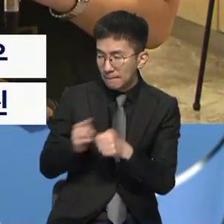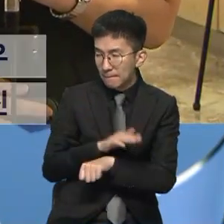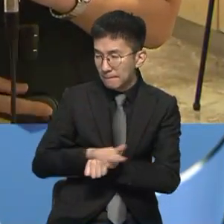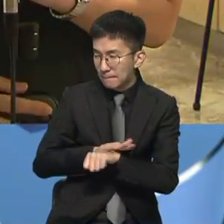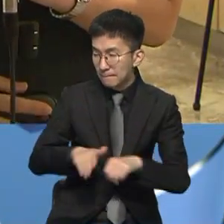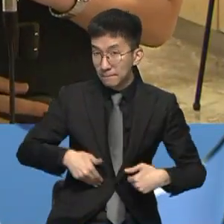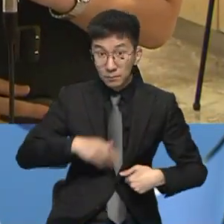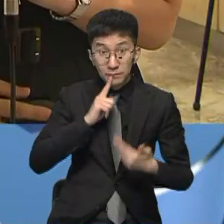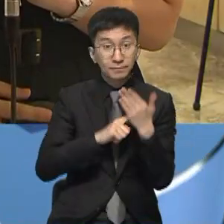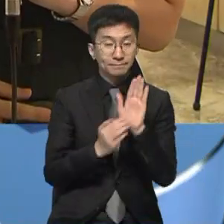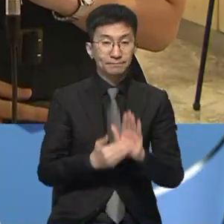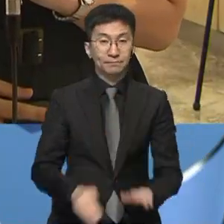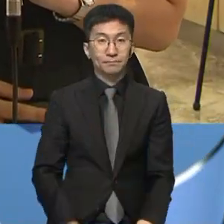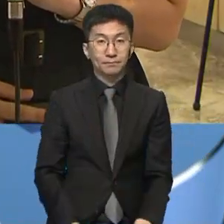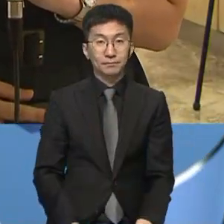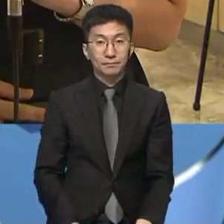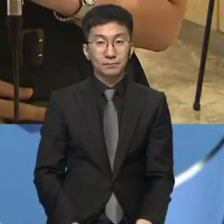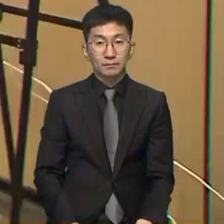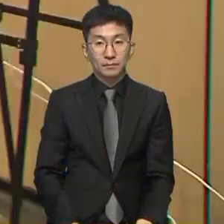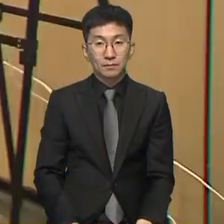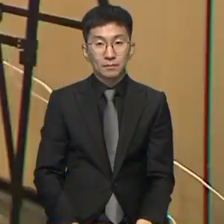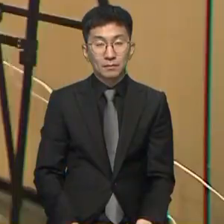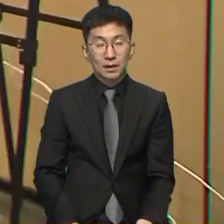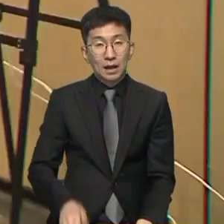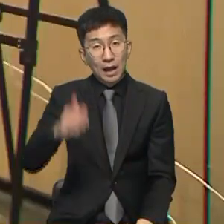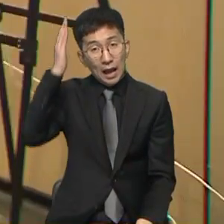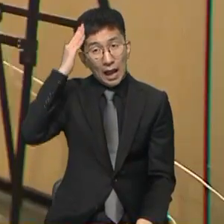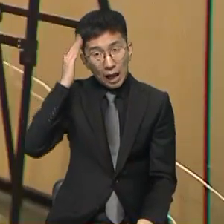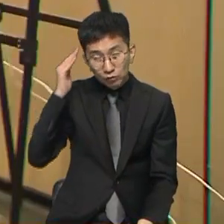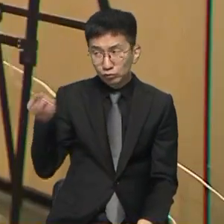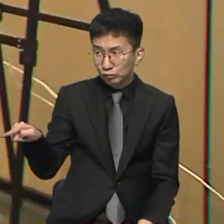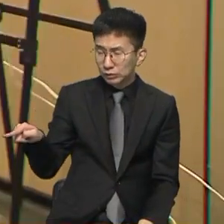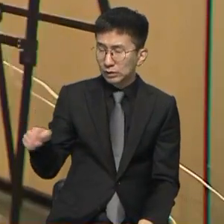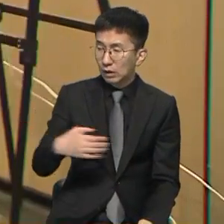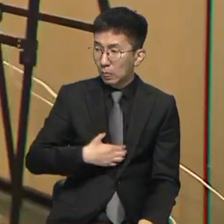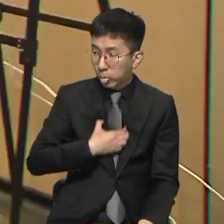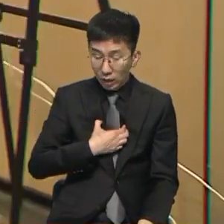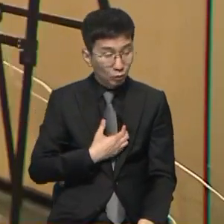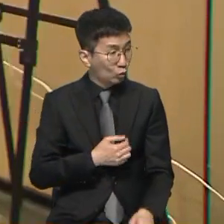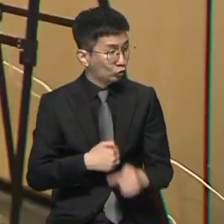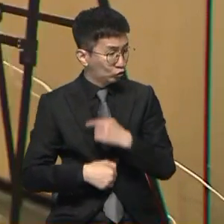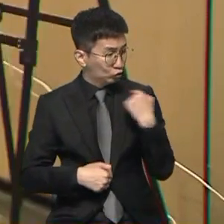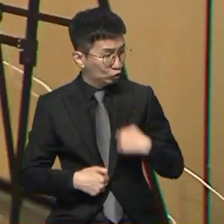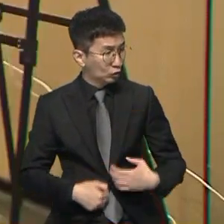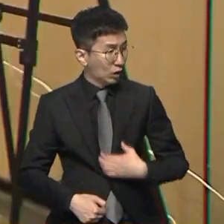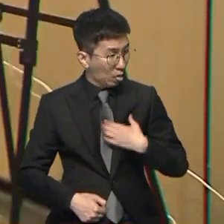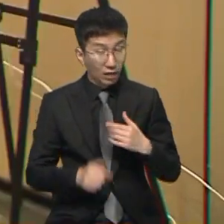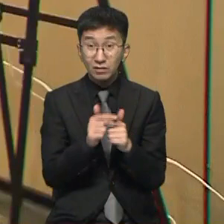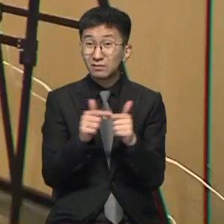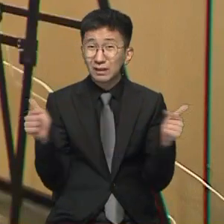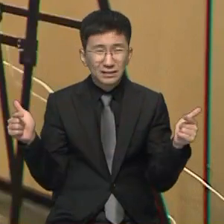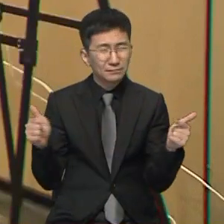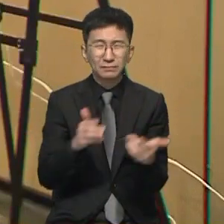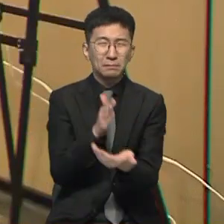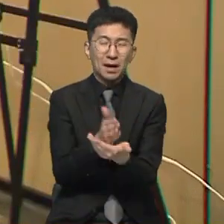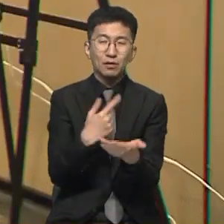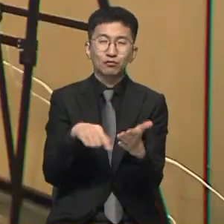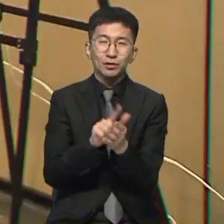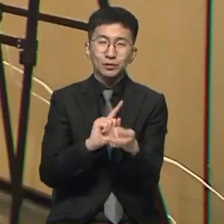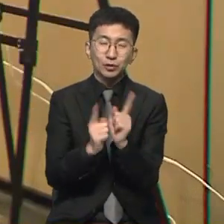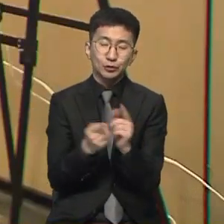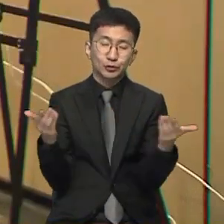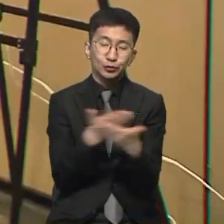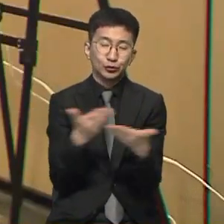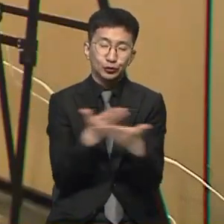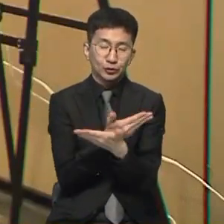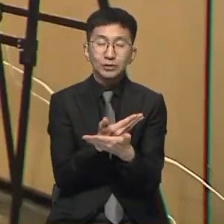있습니다. 한편에서는 반한, 반중 정서가 고착화되지 않도록 교류 프로그램을 늘리는 등 장기적인 해법도